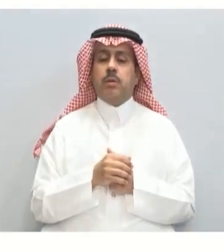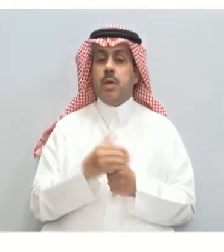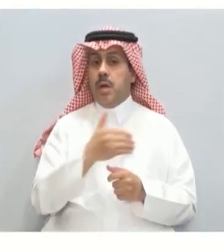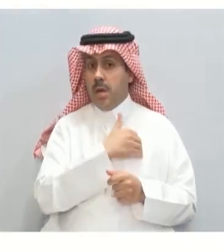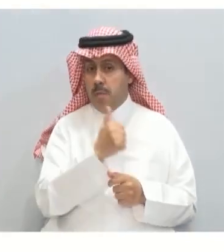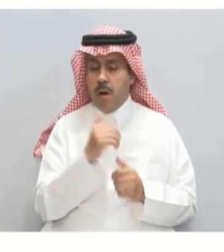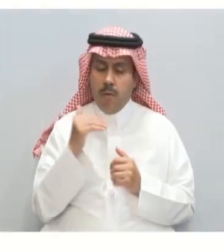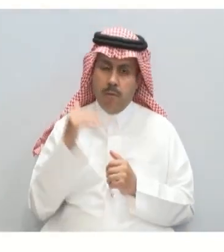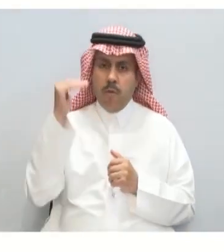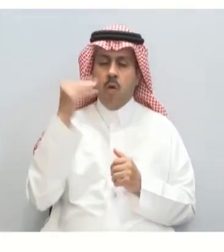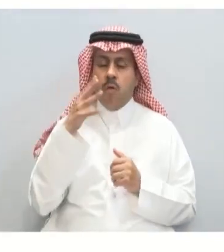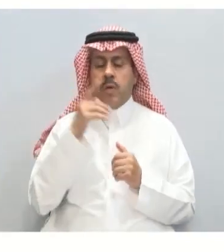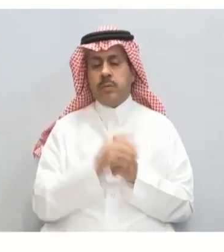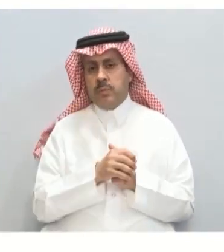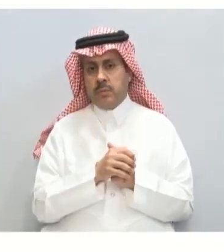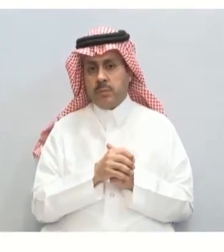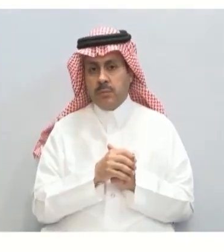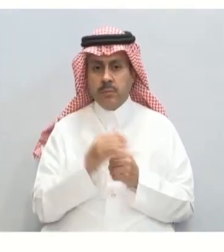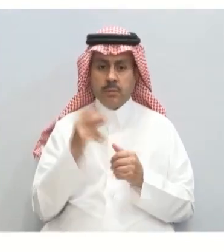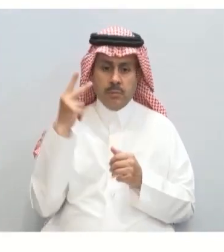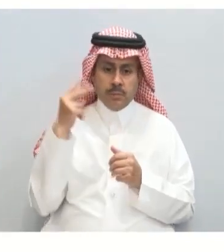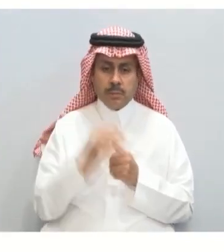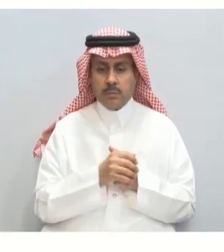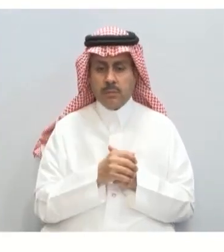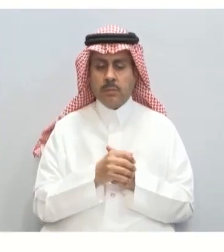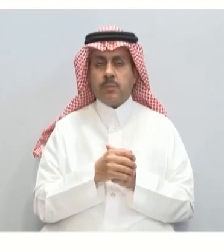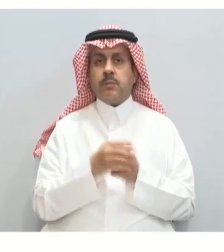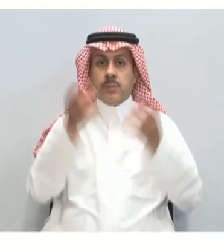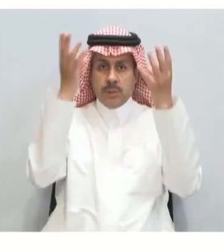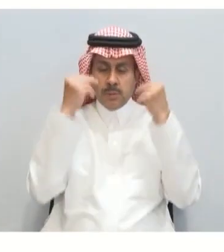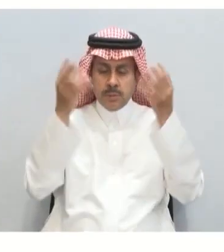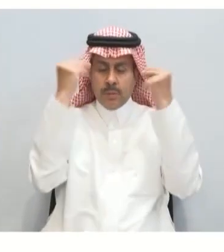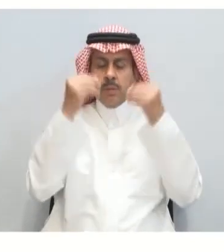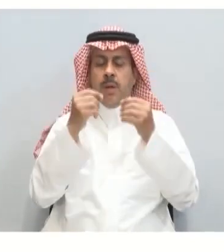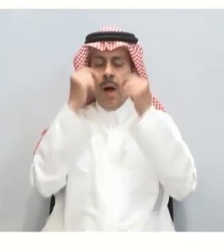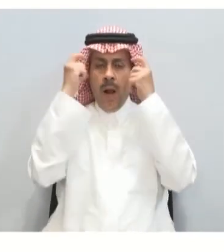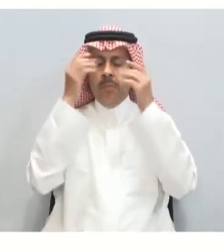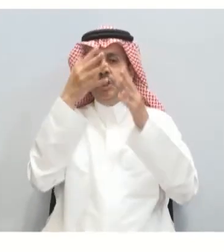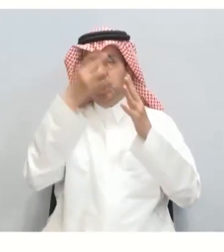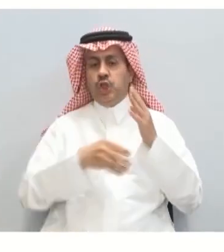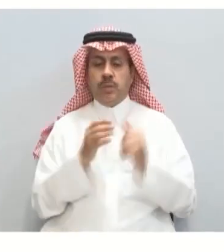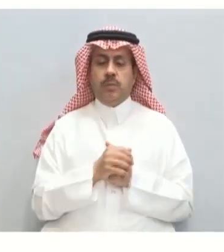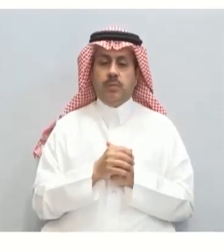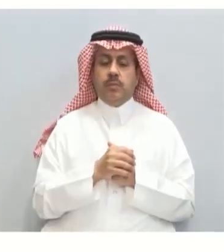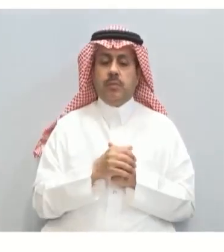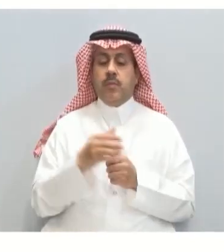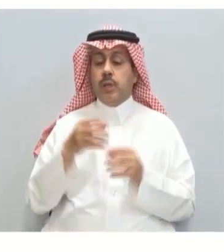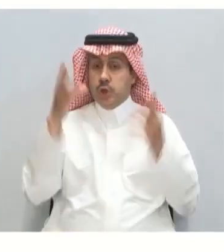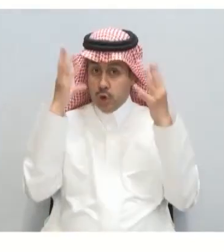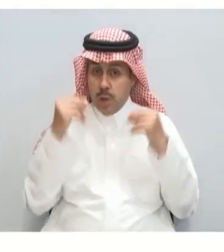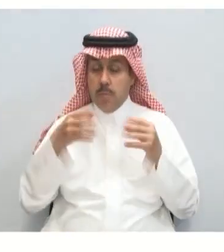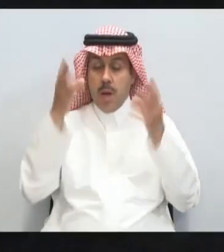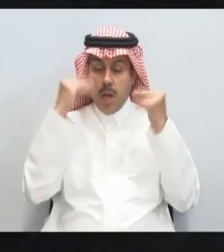منه اخوف ايضا من الاسباب وهو الثاني طلب العلم الشرعي كما قال تعالى انما يخشى الله من